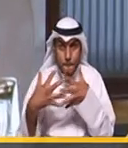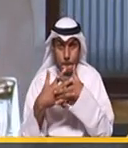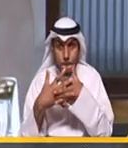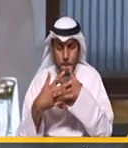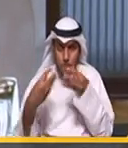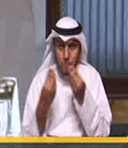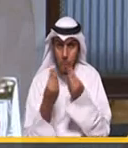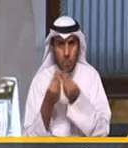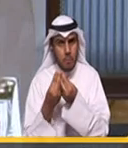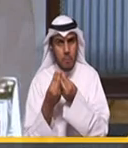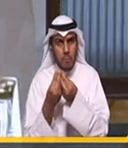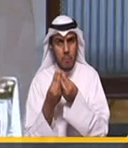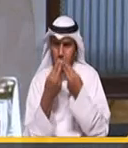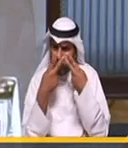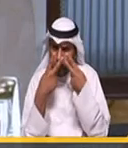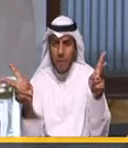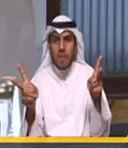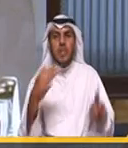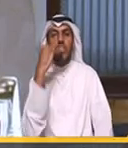يلتم مع مجموعة،